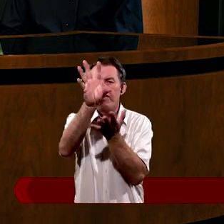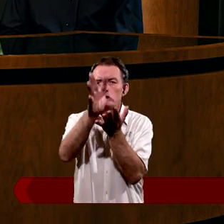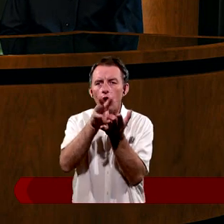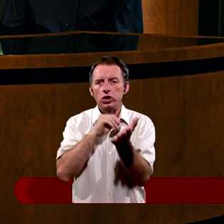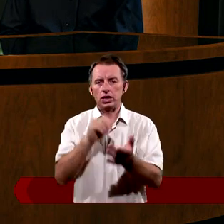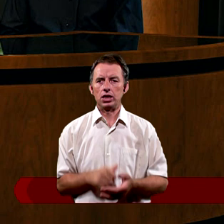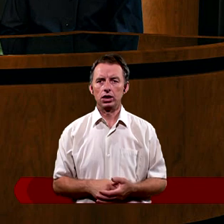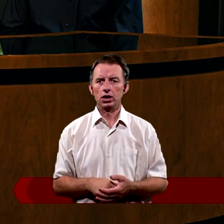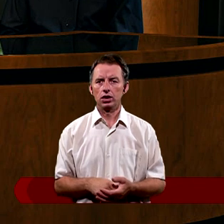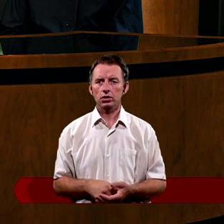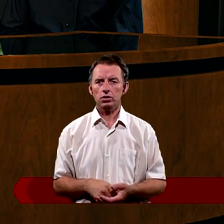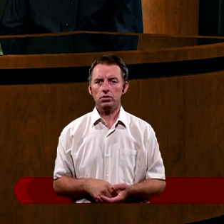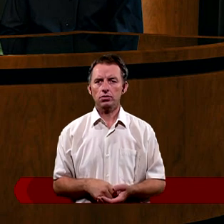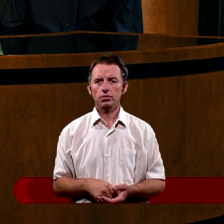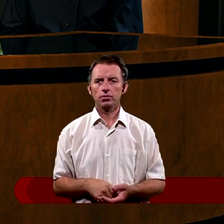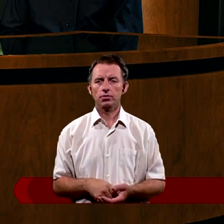wzorzec.